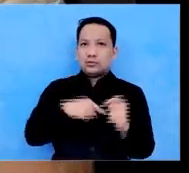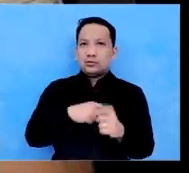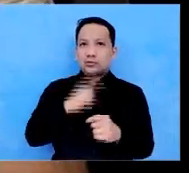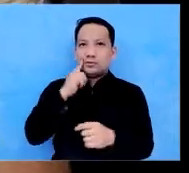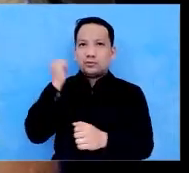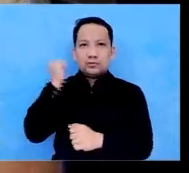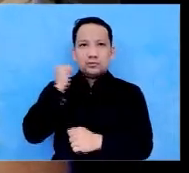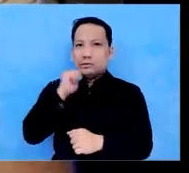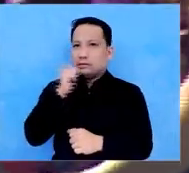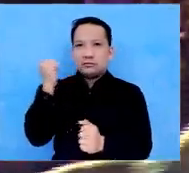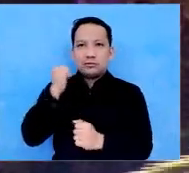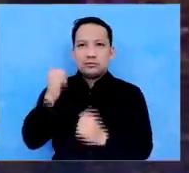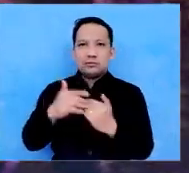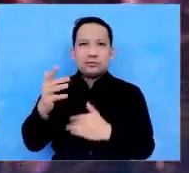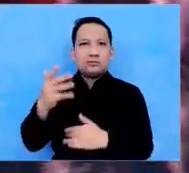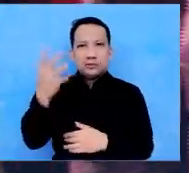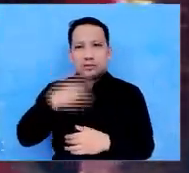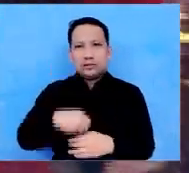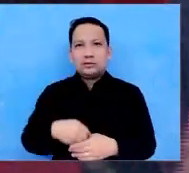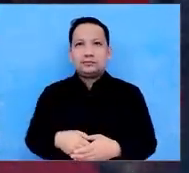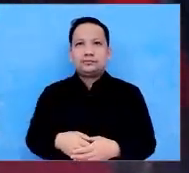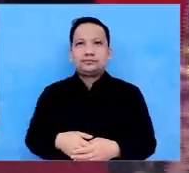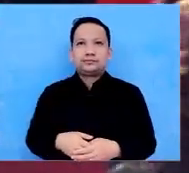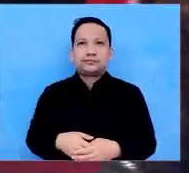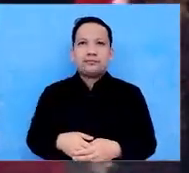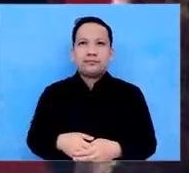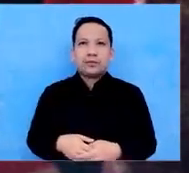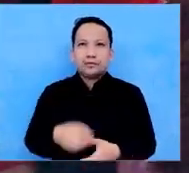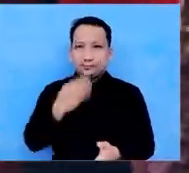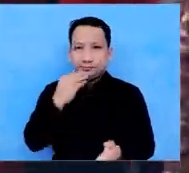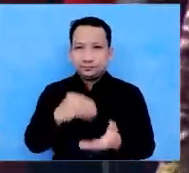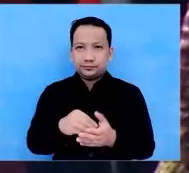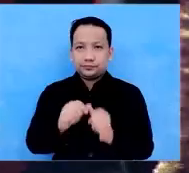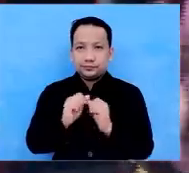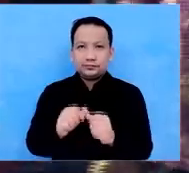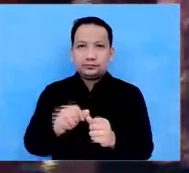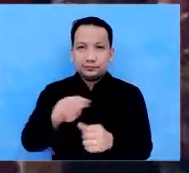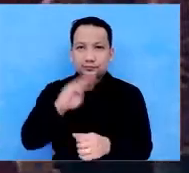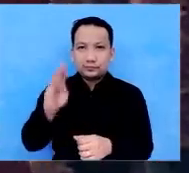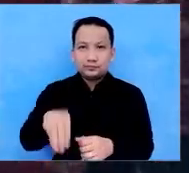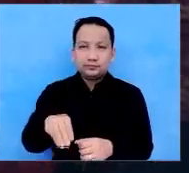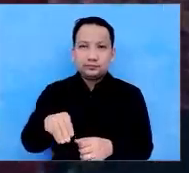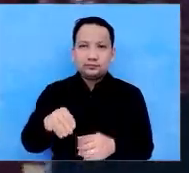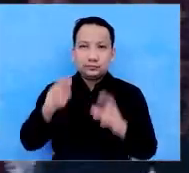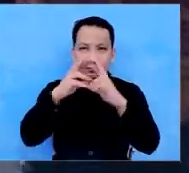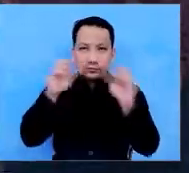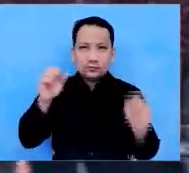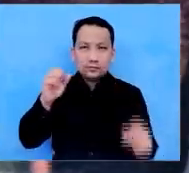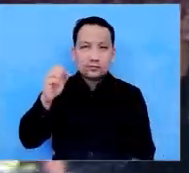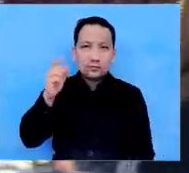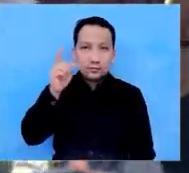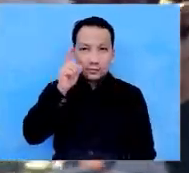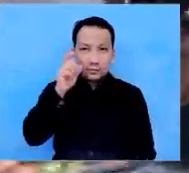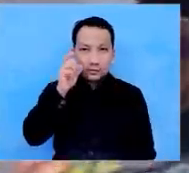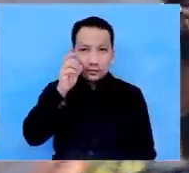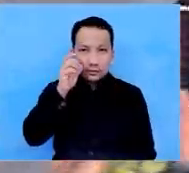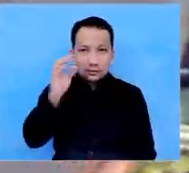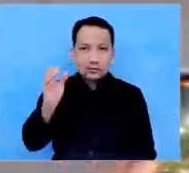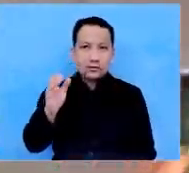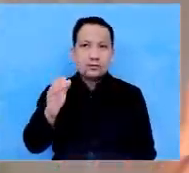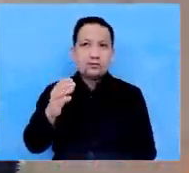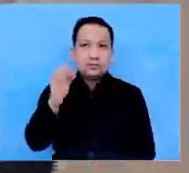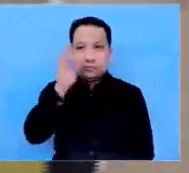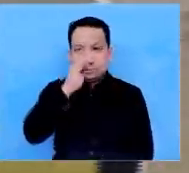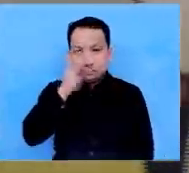that, but it was nice. Sa isang mensahe, kinilala ni Manila Mayor Honey Lacuna Pangan ang naging kontribusyon ng